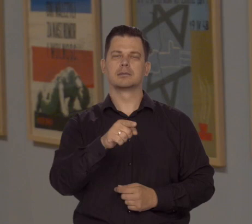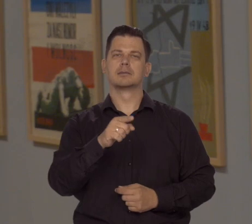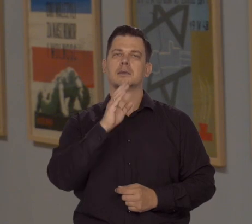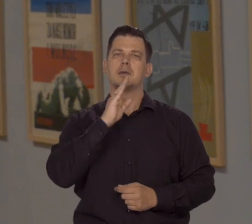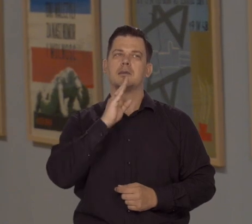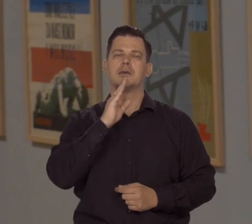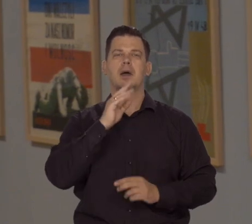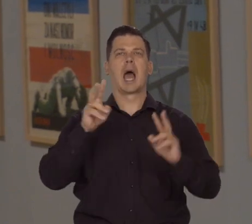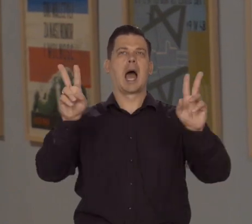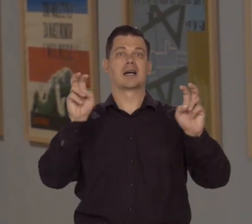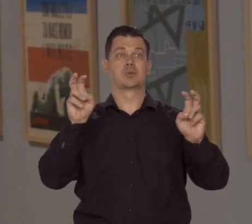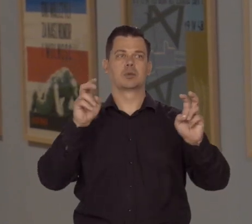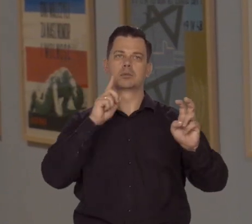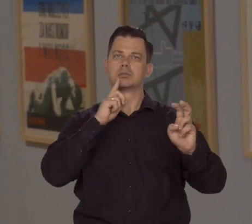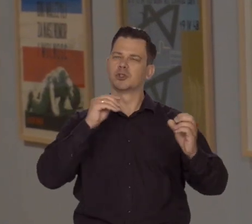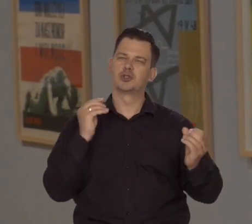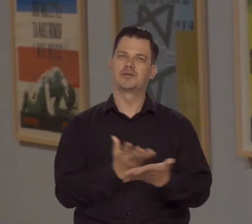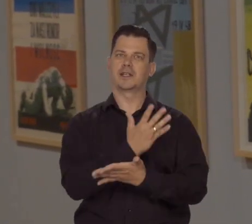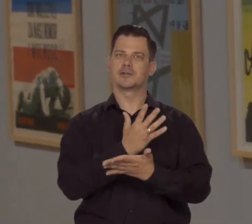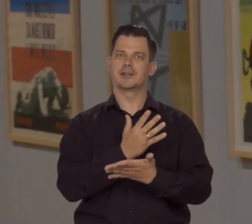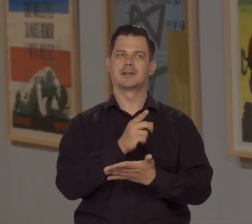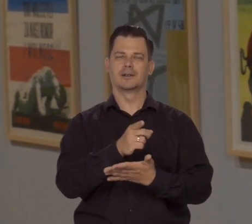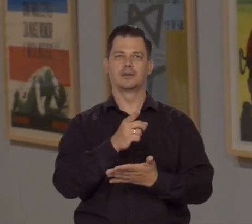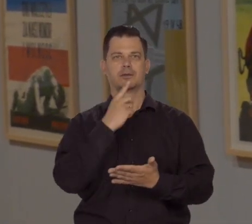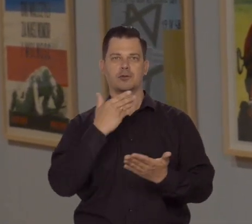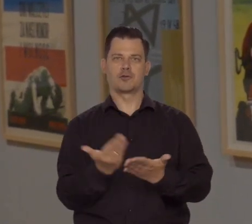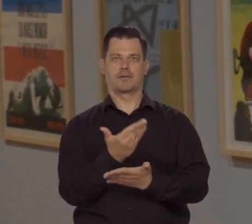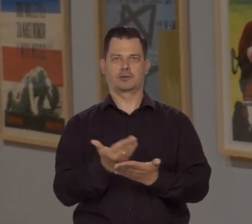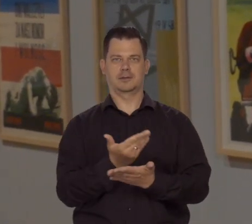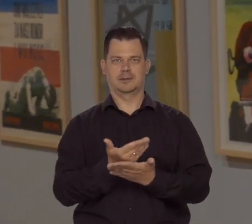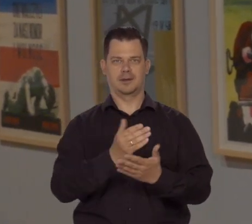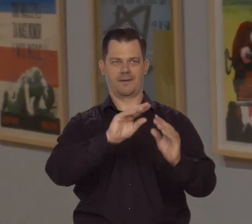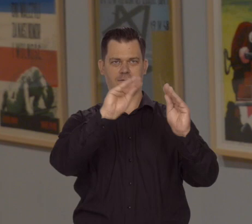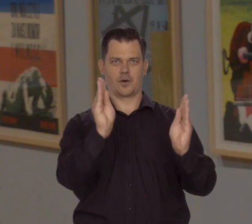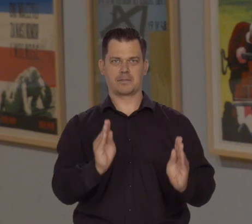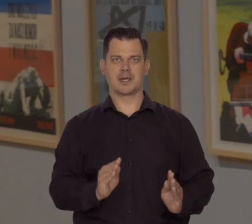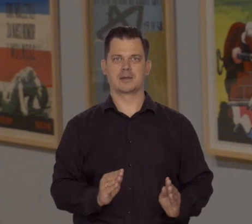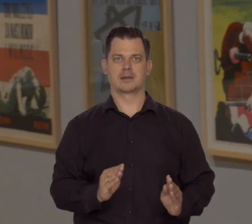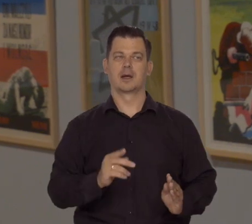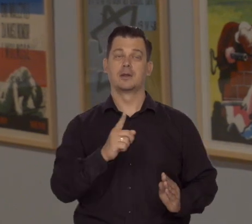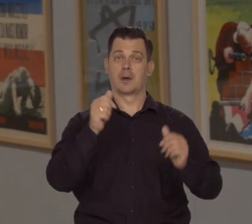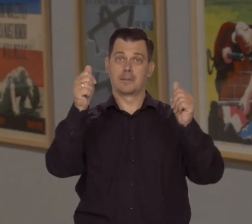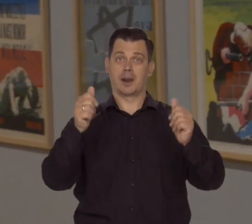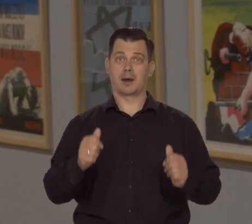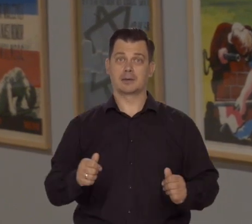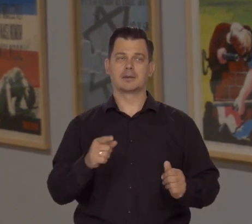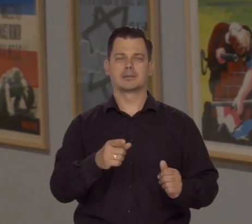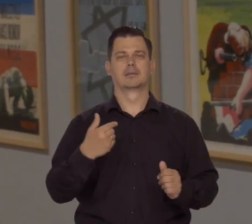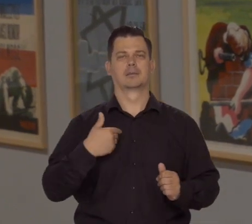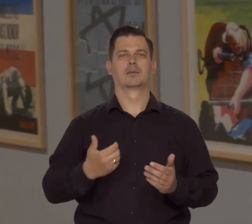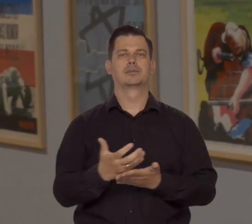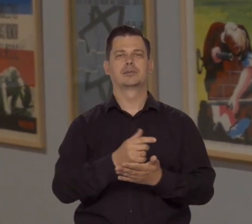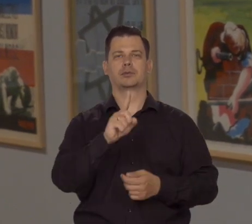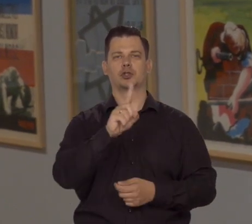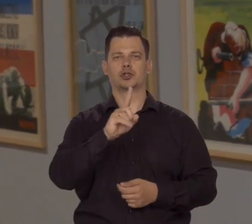łączą programowe hasła ze świeżą, syntetyczną, nowoczesną formą. Są to wszystko plakaty ze